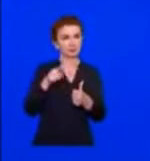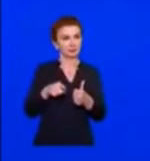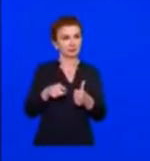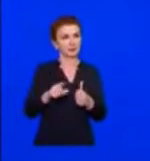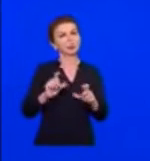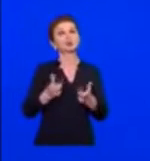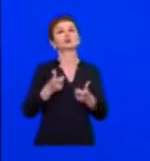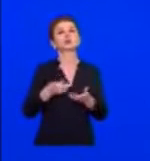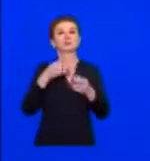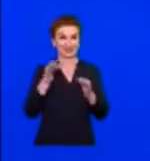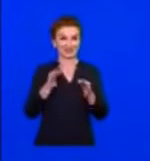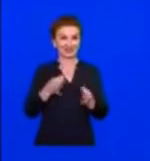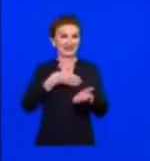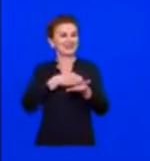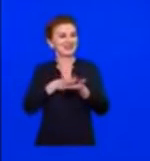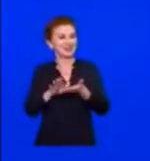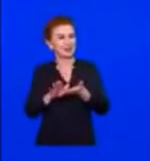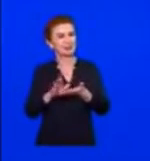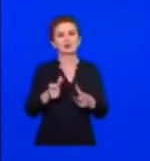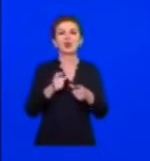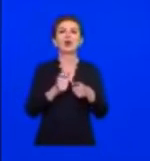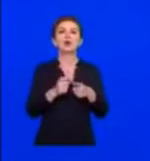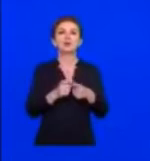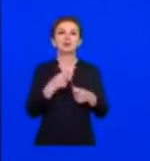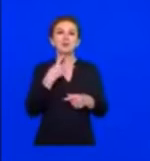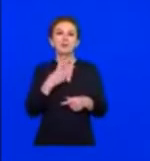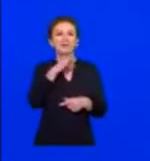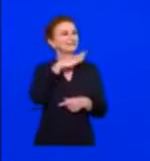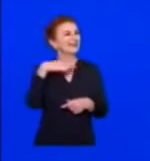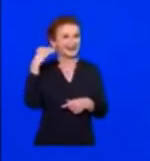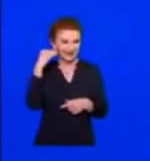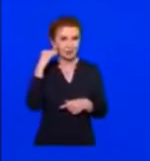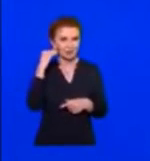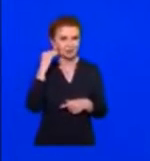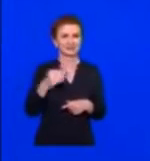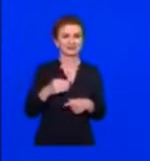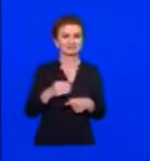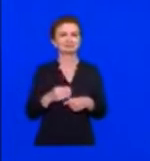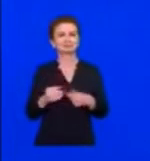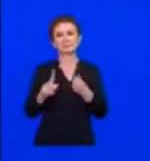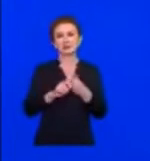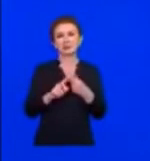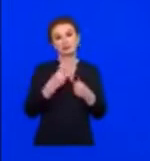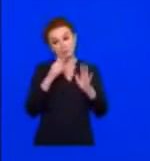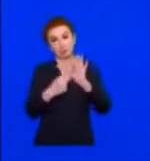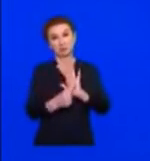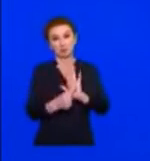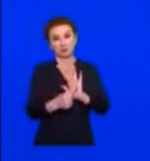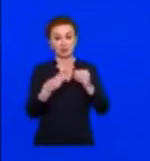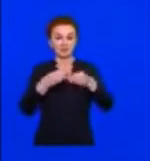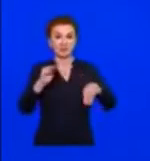którego zacząłem, ten taki, użyję tego pięknego słowa, radosny wskaźnik, który pokazuje nam, że więcej osób zdrowieje